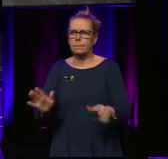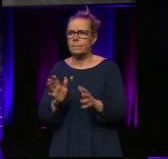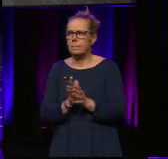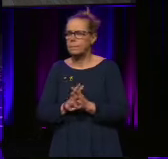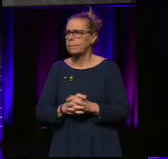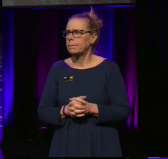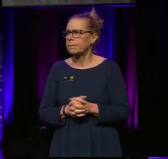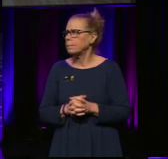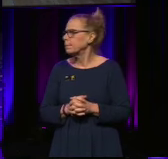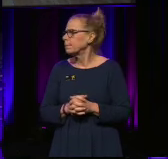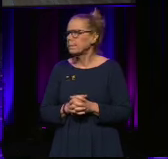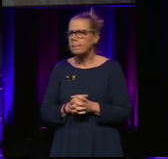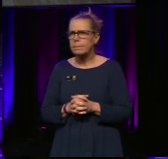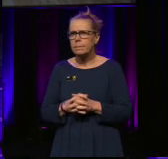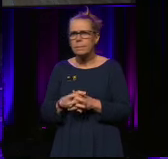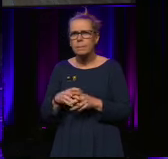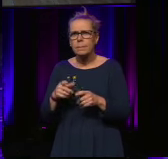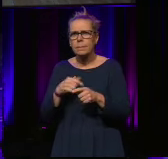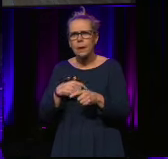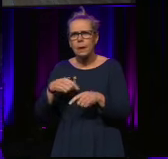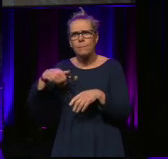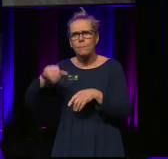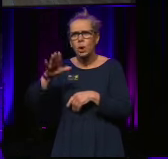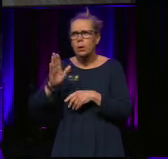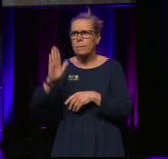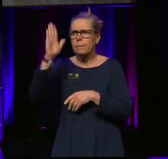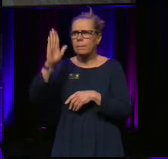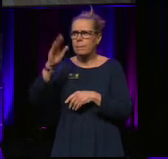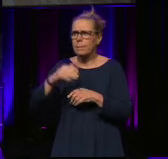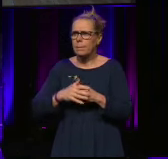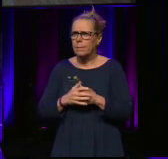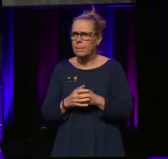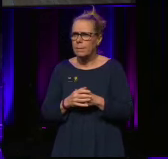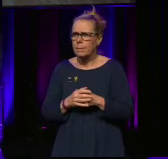Jättegärna en fråga. Där uppe har vi någon. Ja. Någon i.